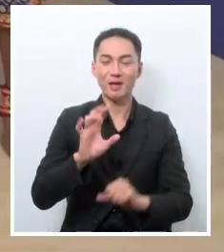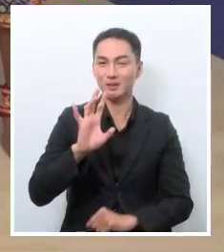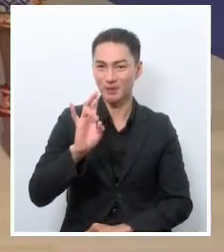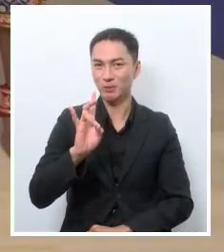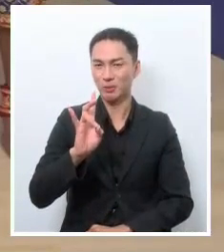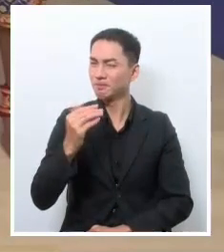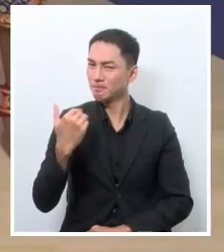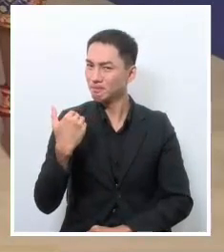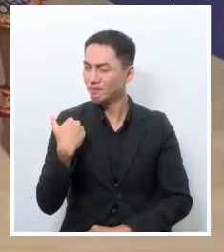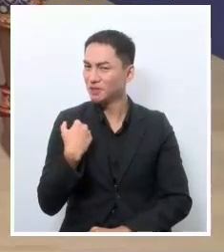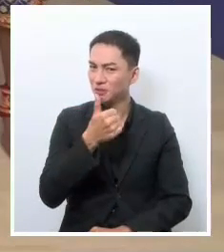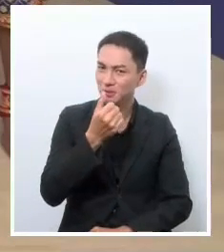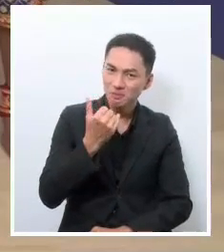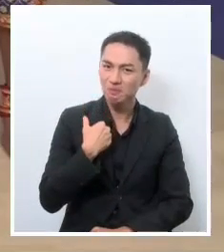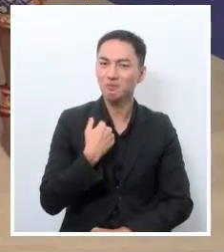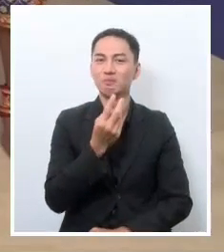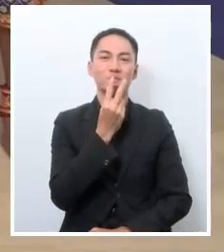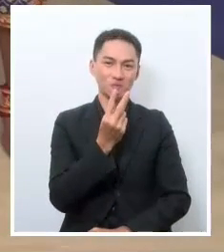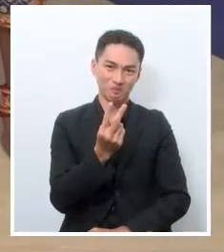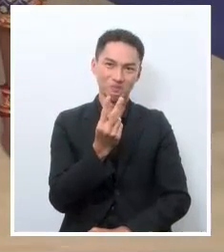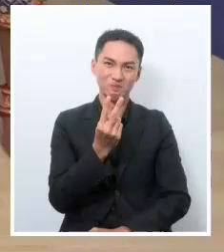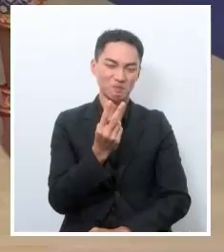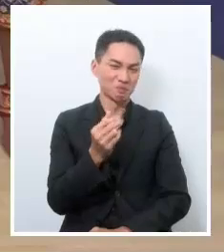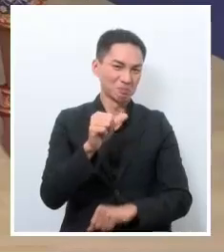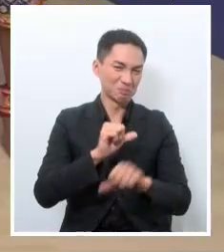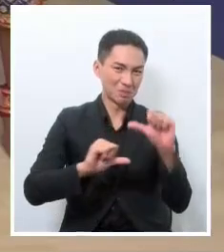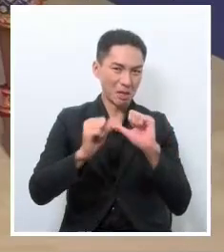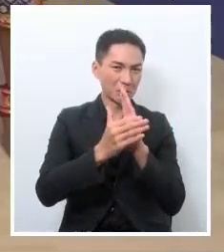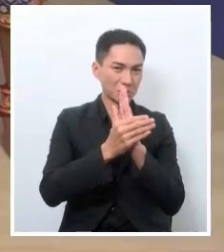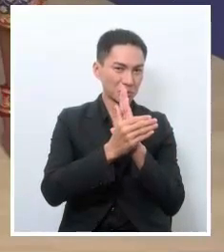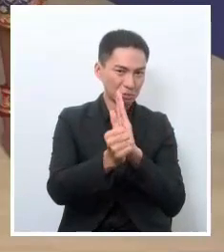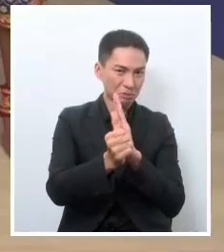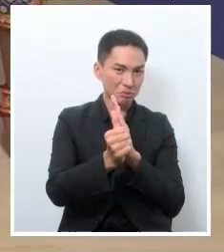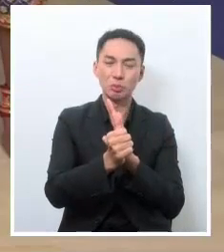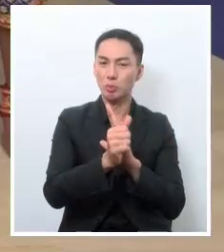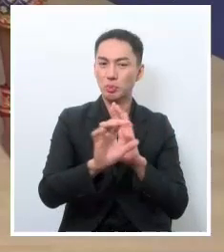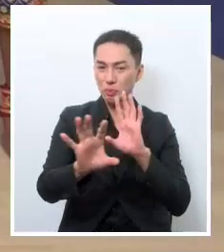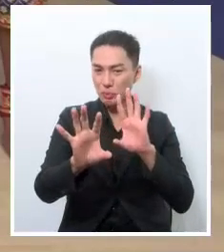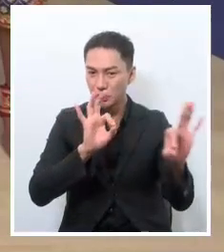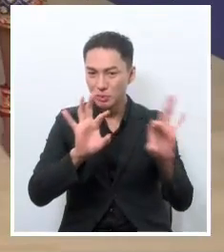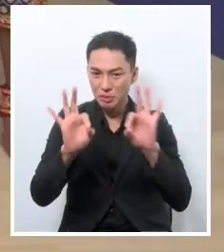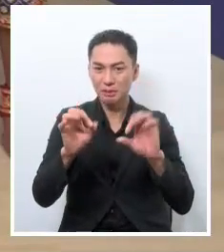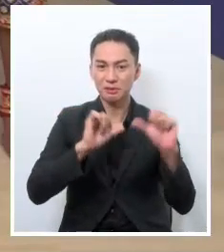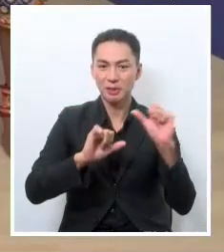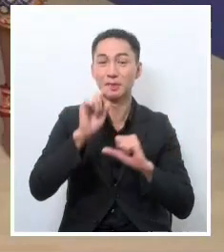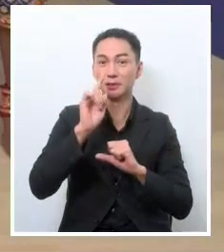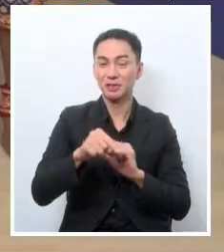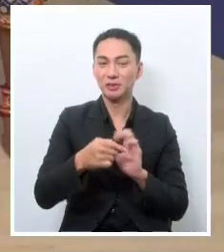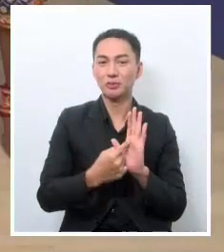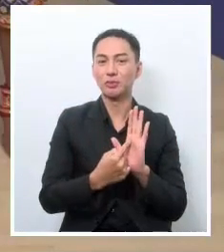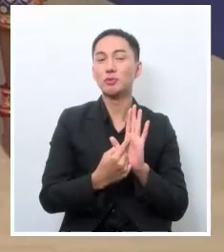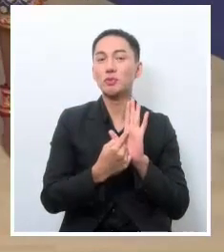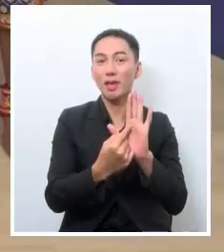ว่าเป็นอย่างไรแล้วก็ฝีมือการแสดงที่ทำให้ได้รับการคัดเลือกและเป็นตัวแทนของพวกเราชาว